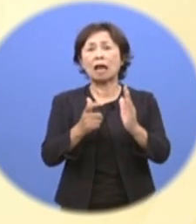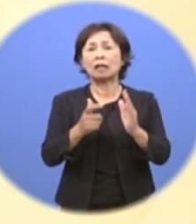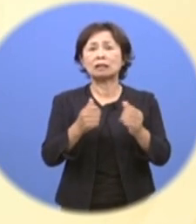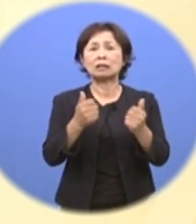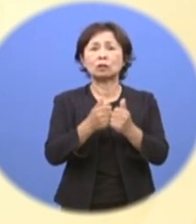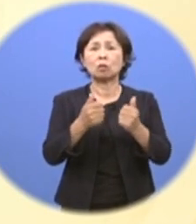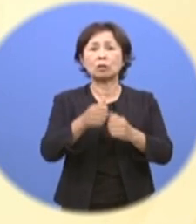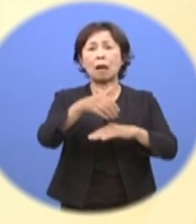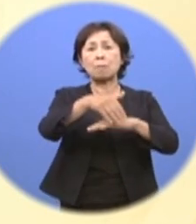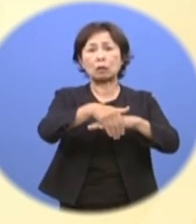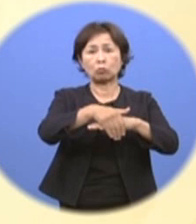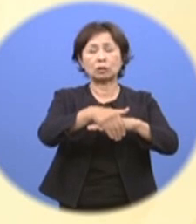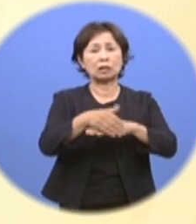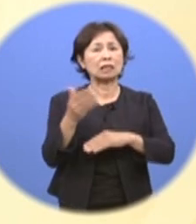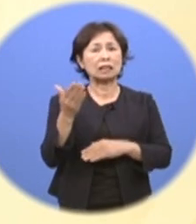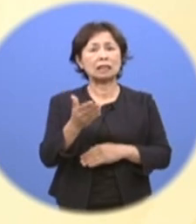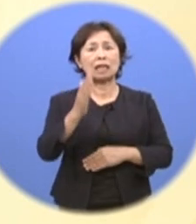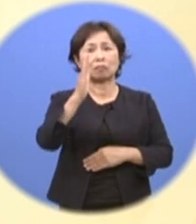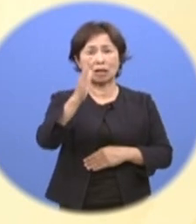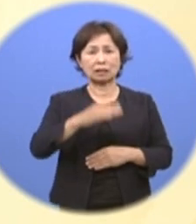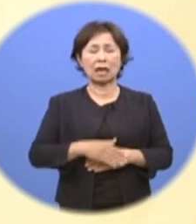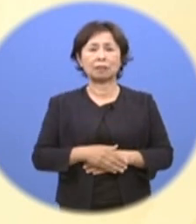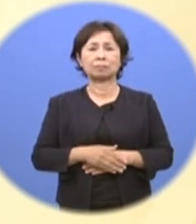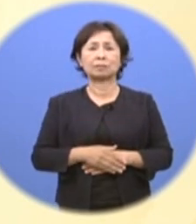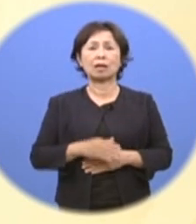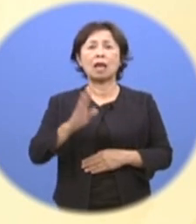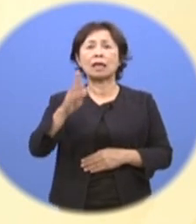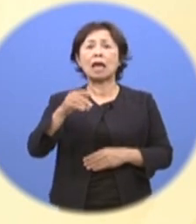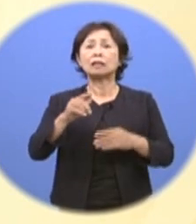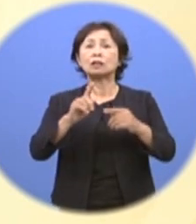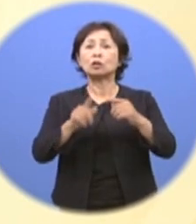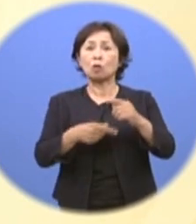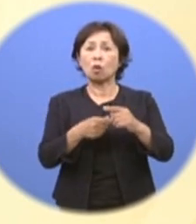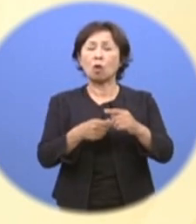。県庁建築住宅課は電話